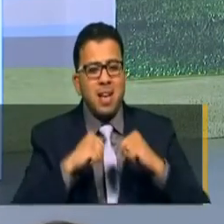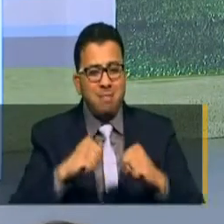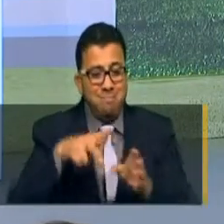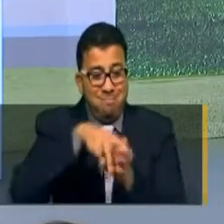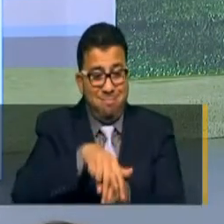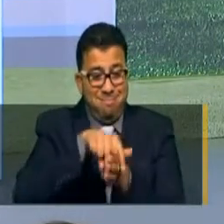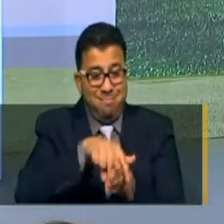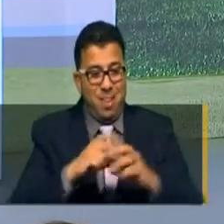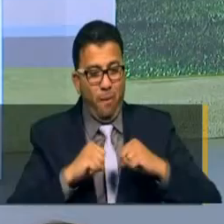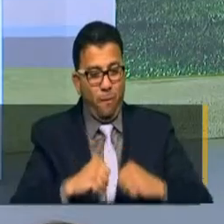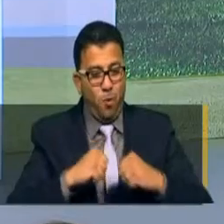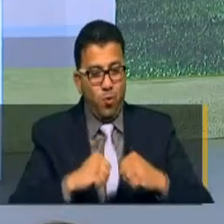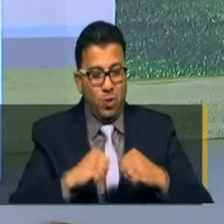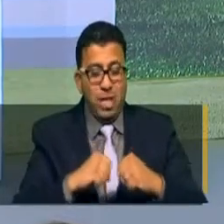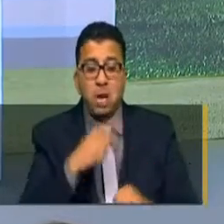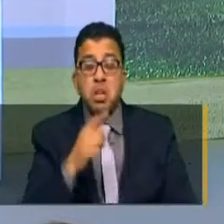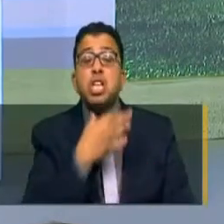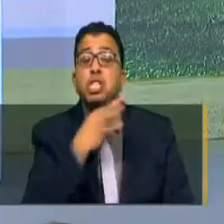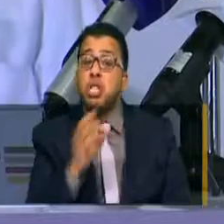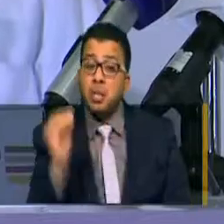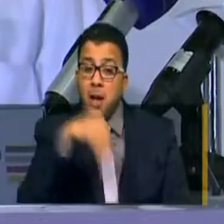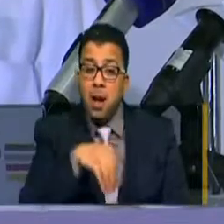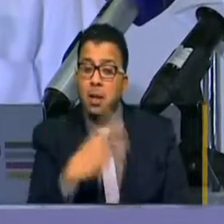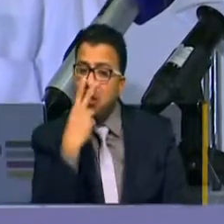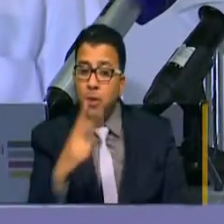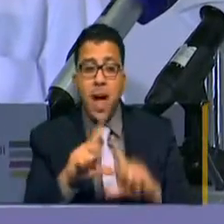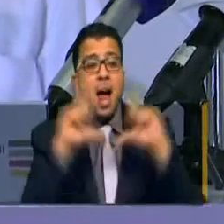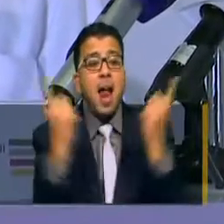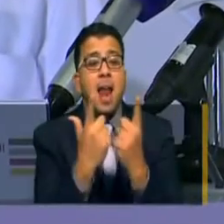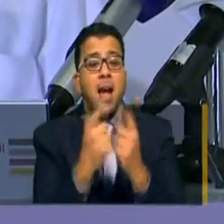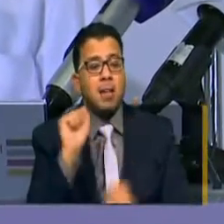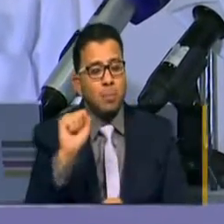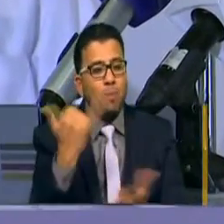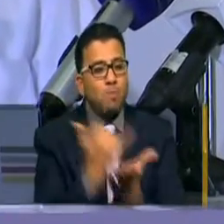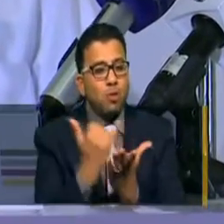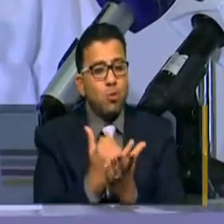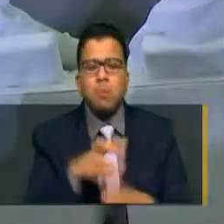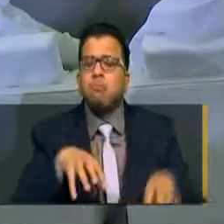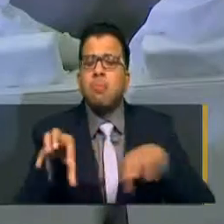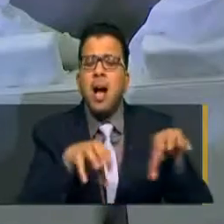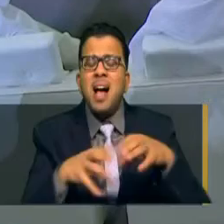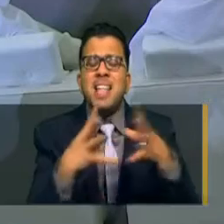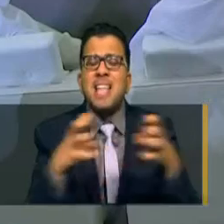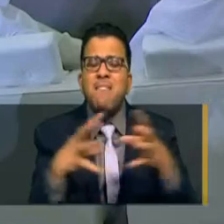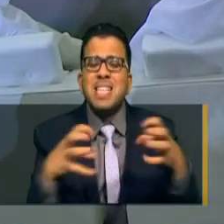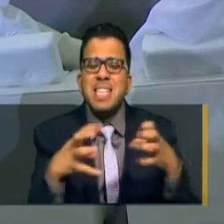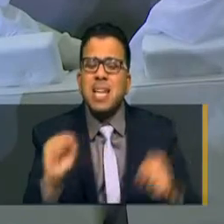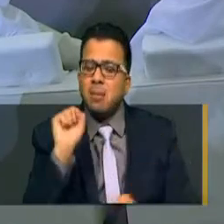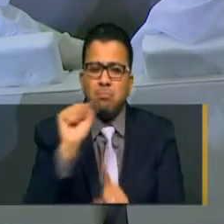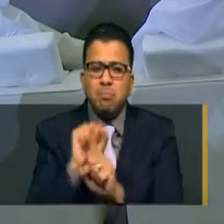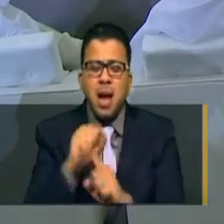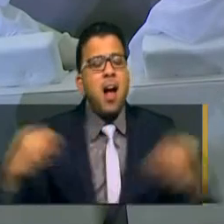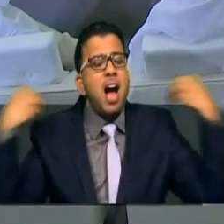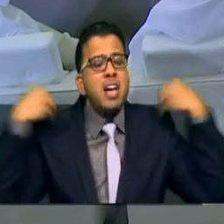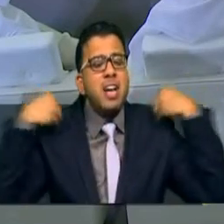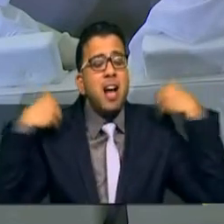الفروسية التي تم استحداثها ضمن الدورة، كشفت اللجنة المنظمة أيضا عن كافة التفاصيل المتعلقة